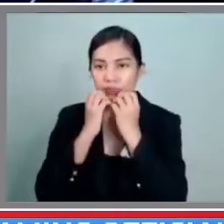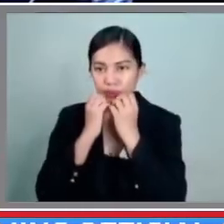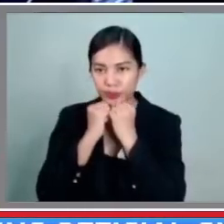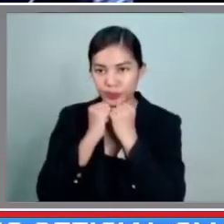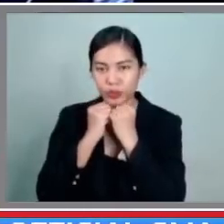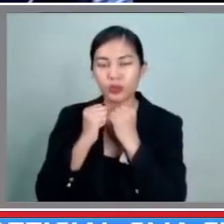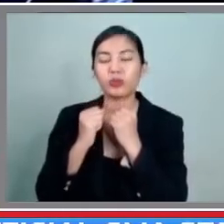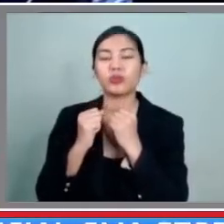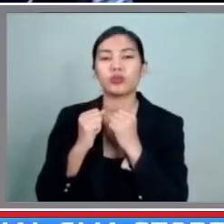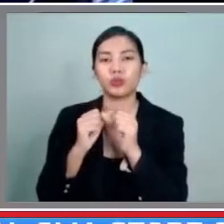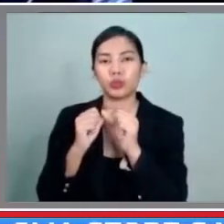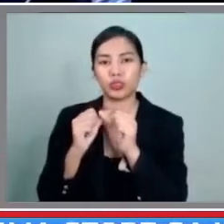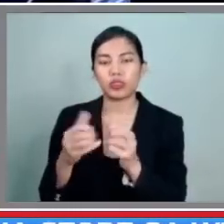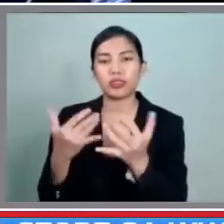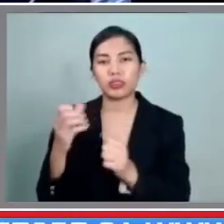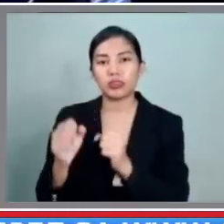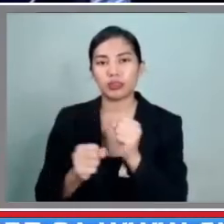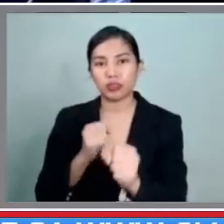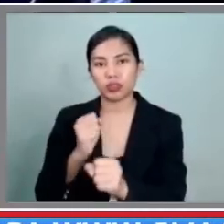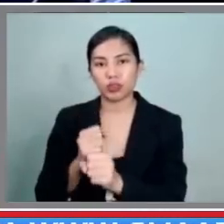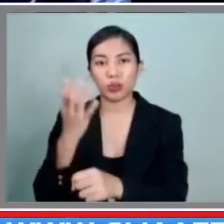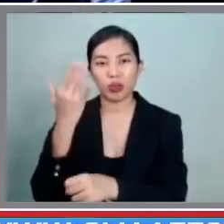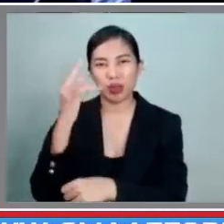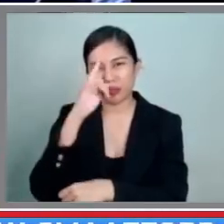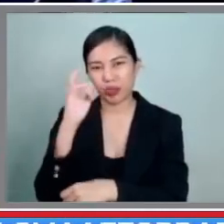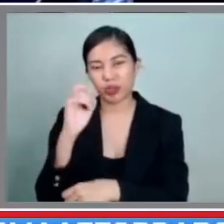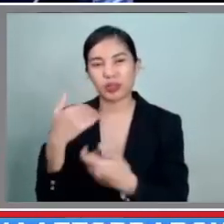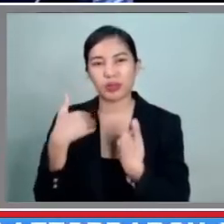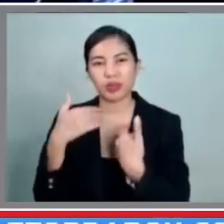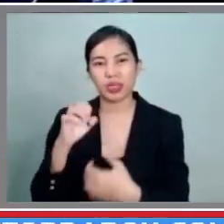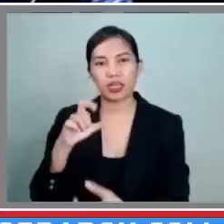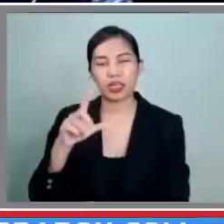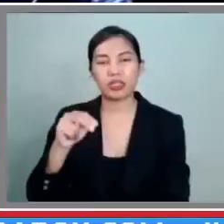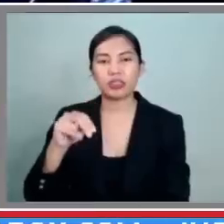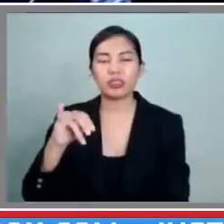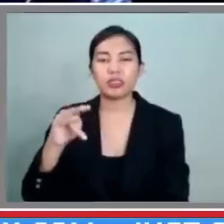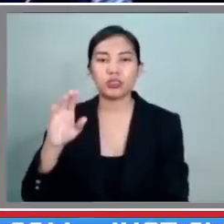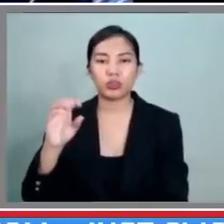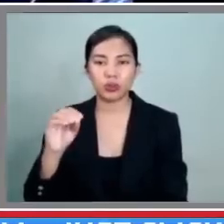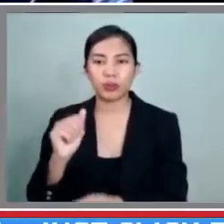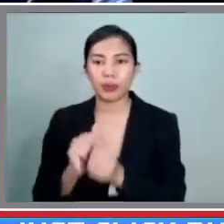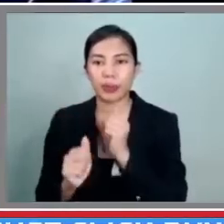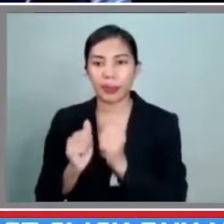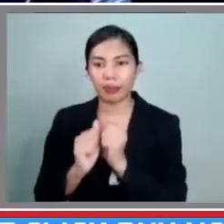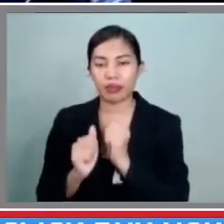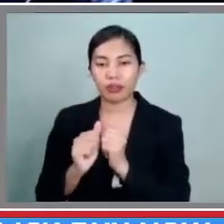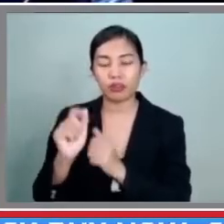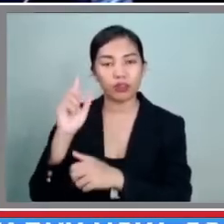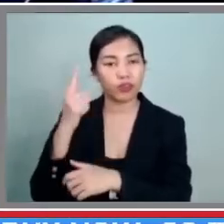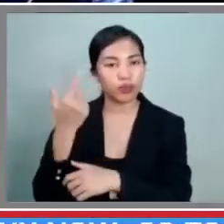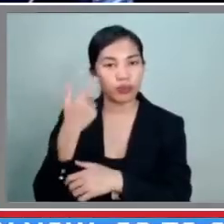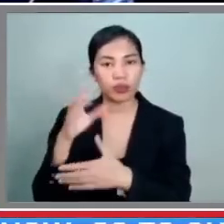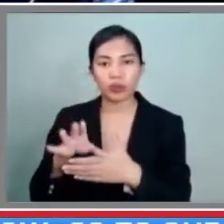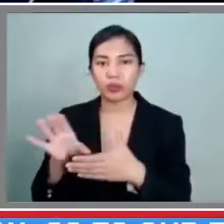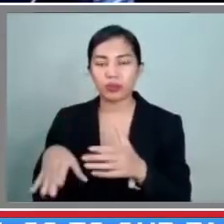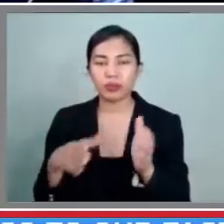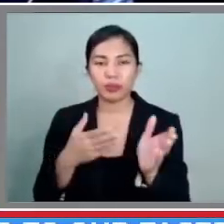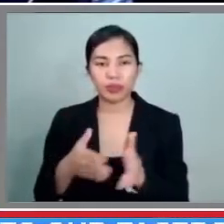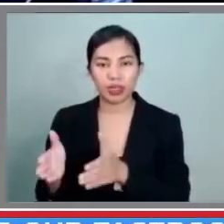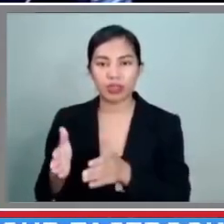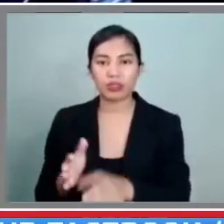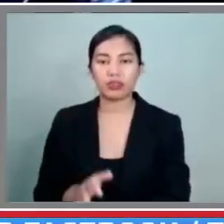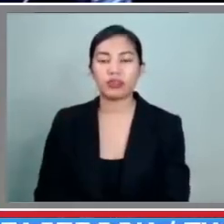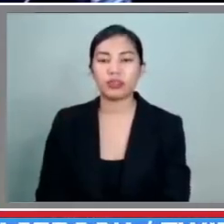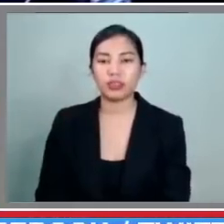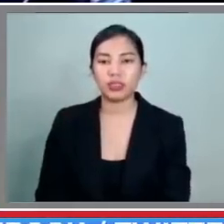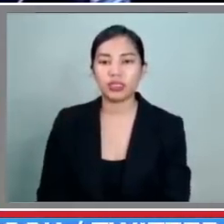epekto ng El Nino ay mararamdaman po natin. So this is the whole of the government approach naman kasi need po natin